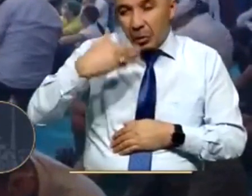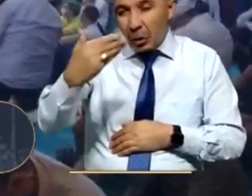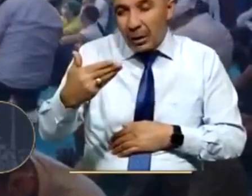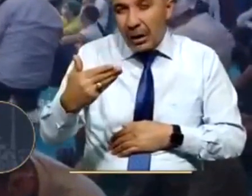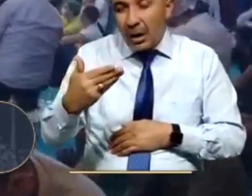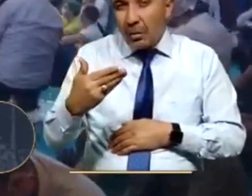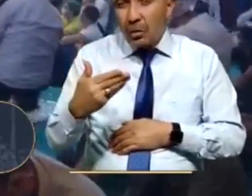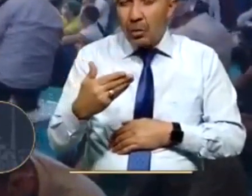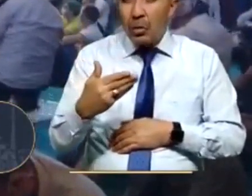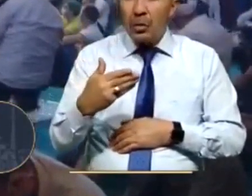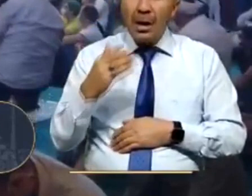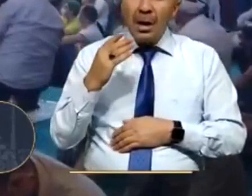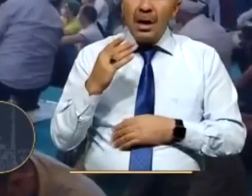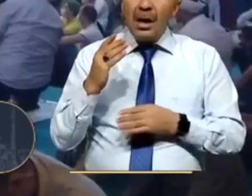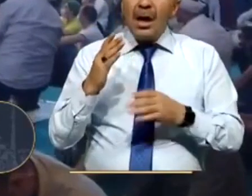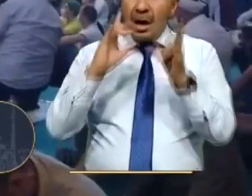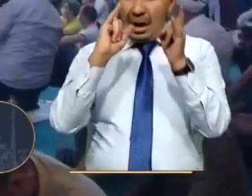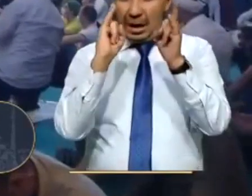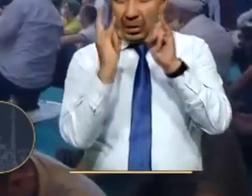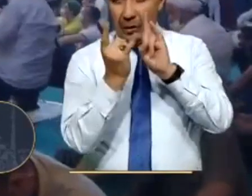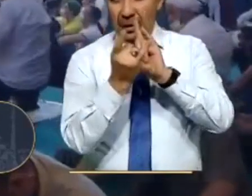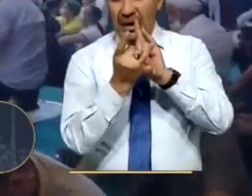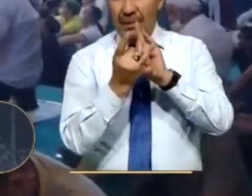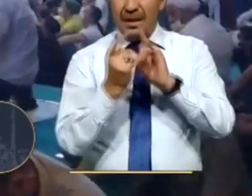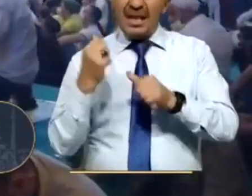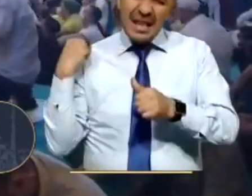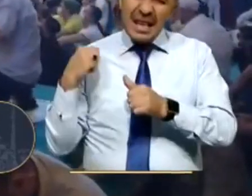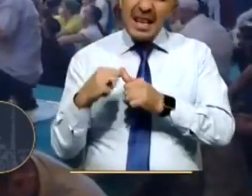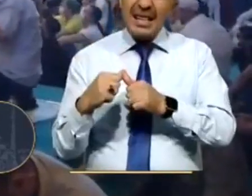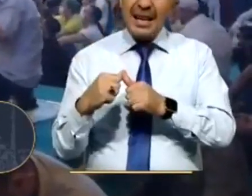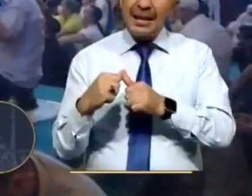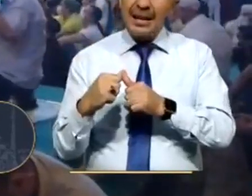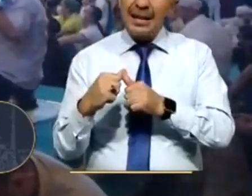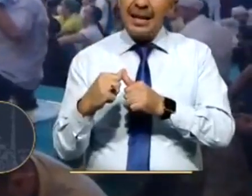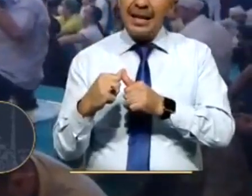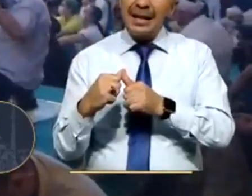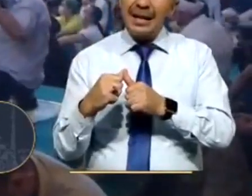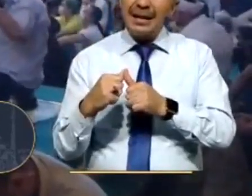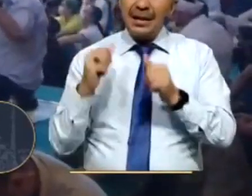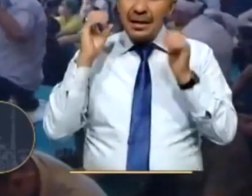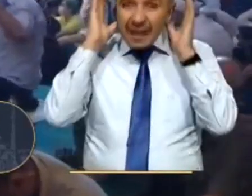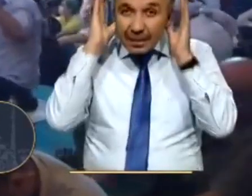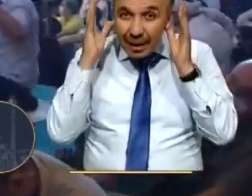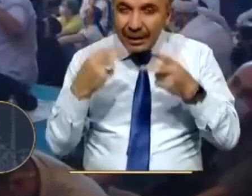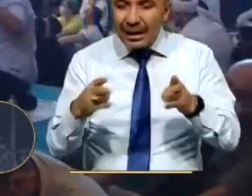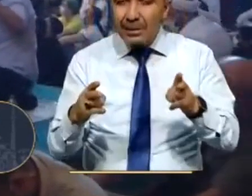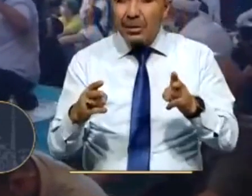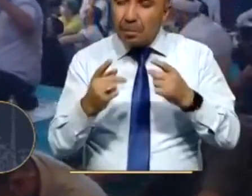Camii Şerifi'nin yeniden ibadete açılması, milletimizin sarsılmaz